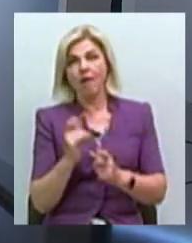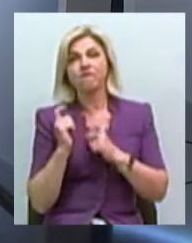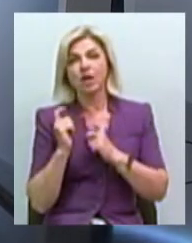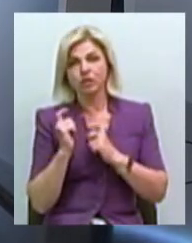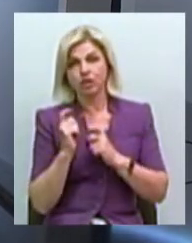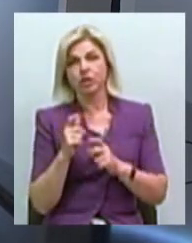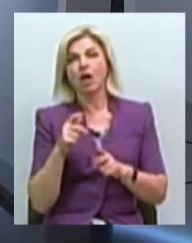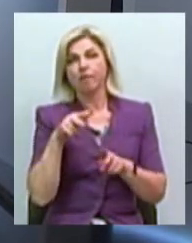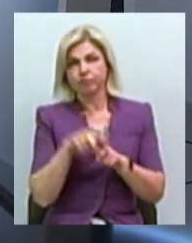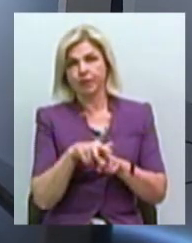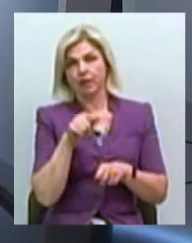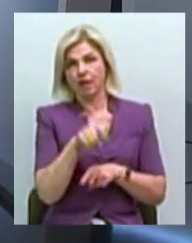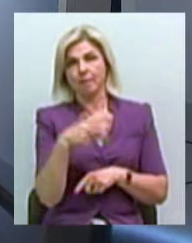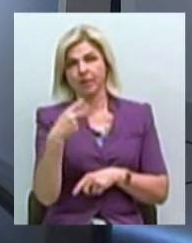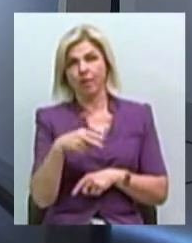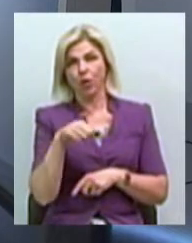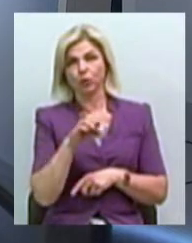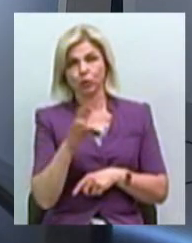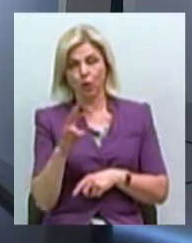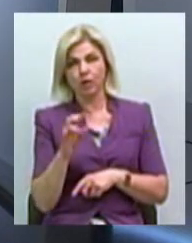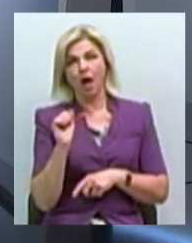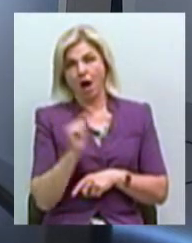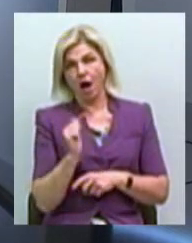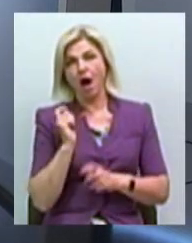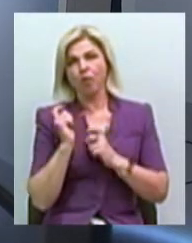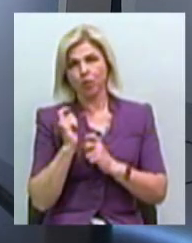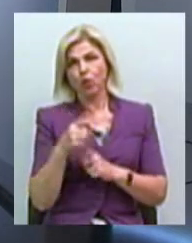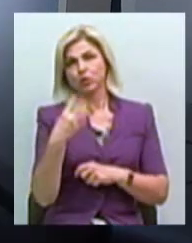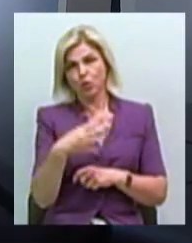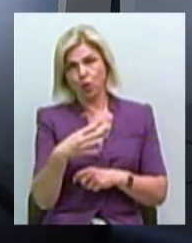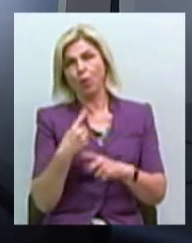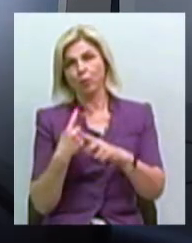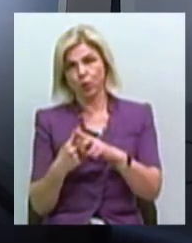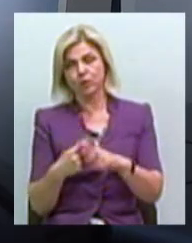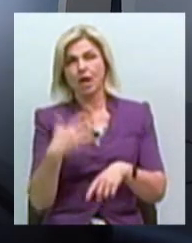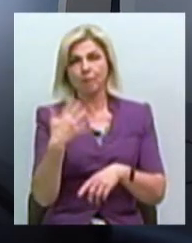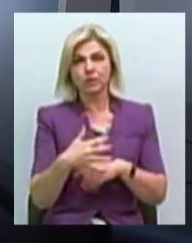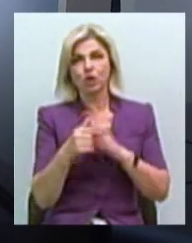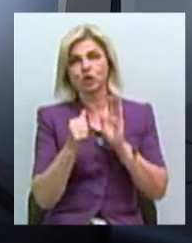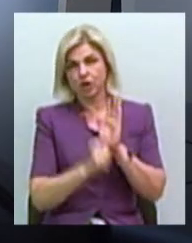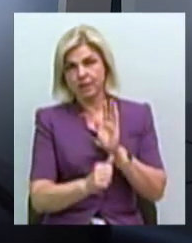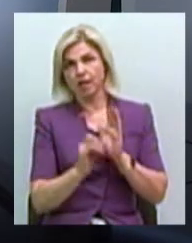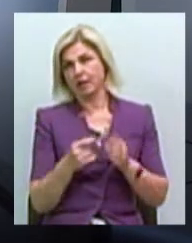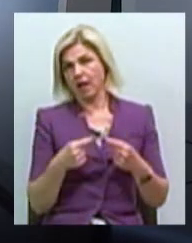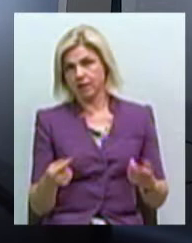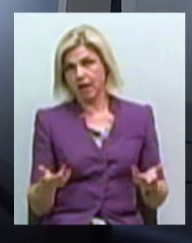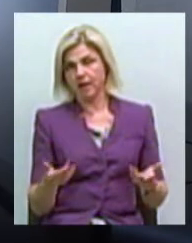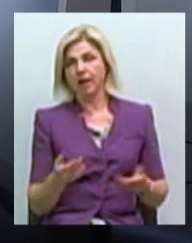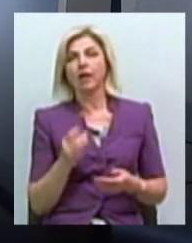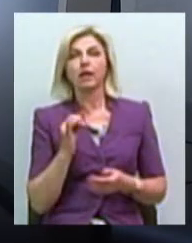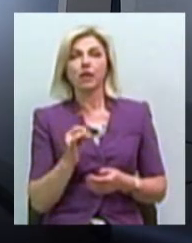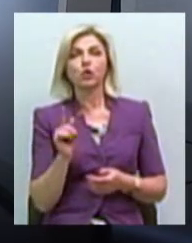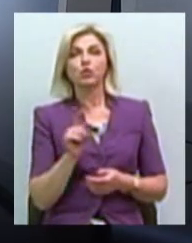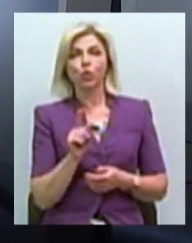там сьогодні 20 тонн на ньому, а автомобілі їздять 40+, там 50, 60 і так далі. І